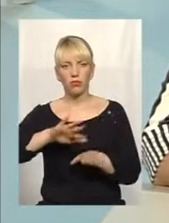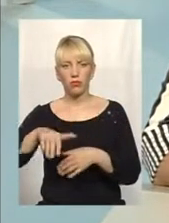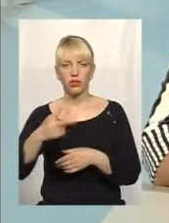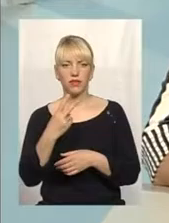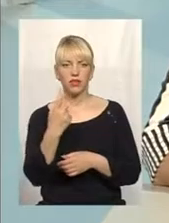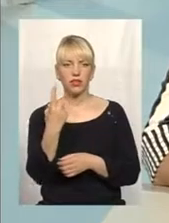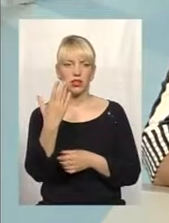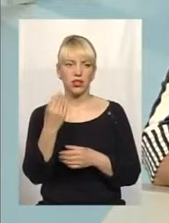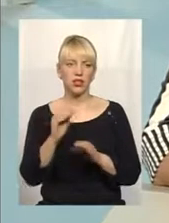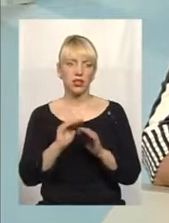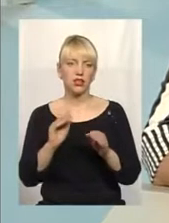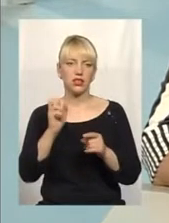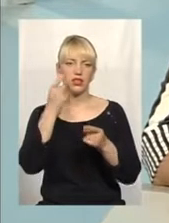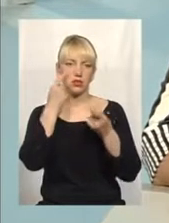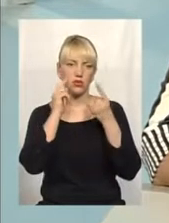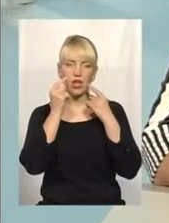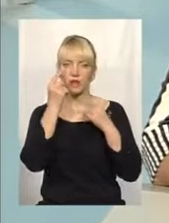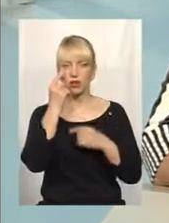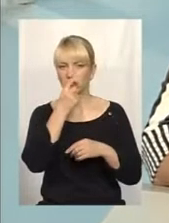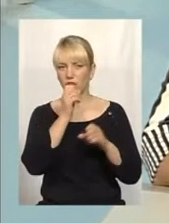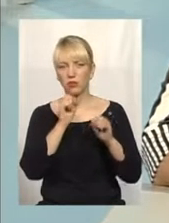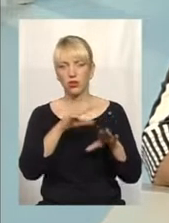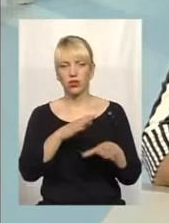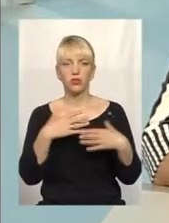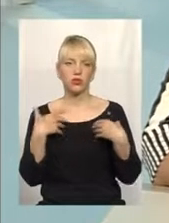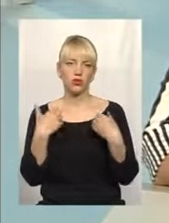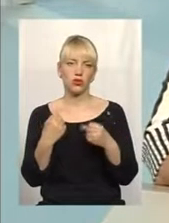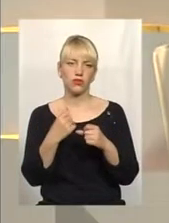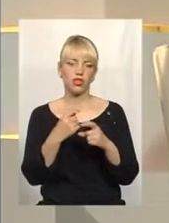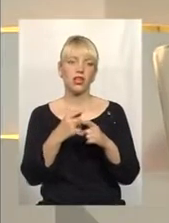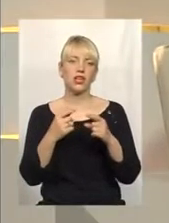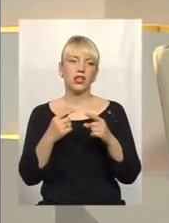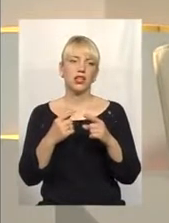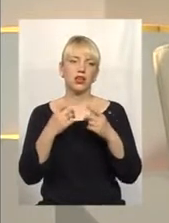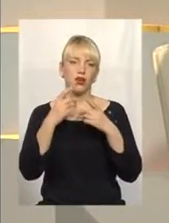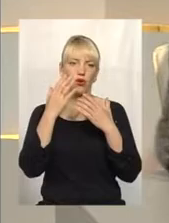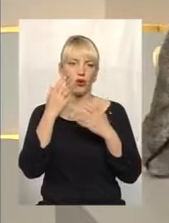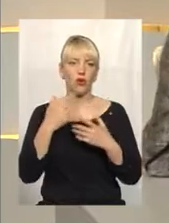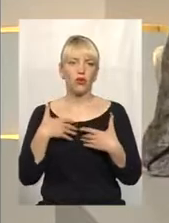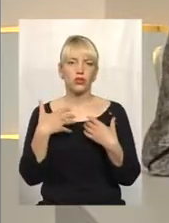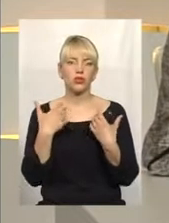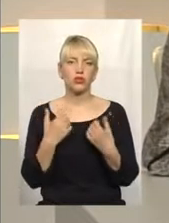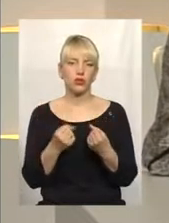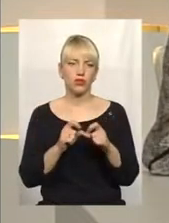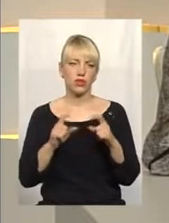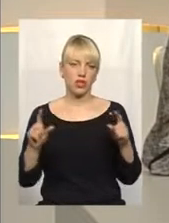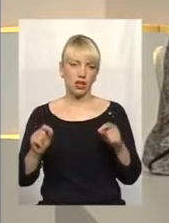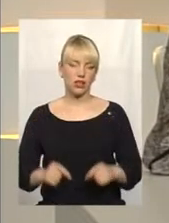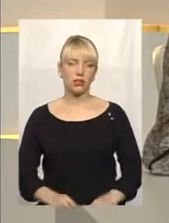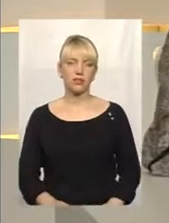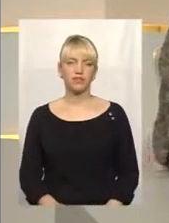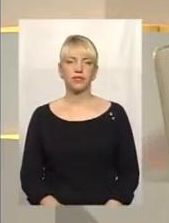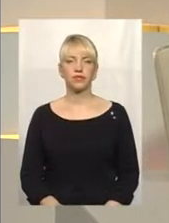діти вже з сльозами на очах покидають то здоровчі заклади. Пані Оксано, якщо поглянути на